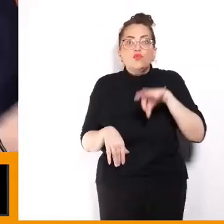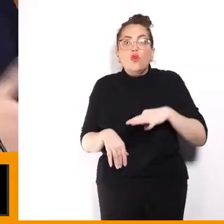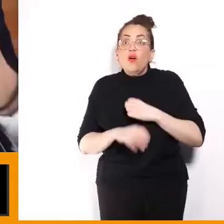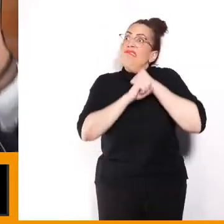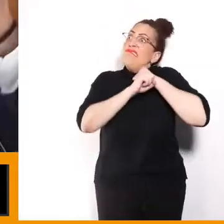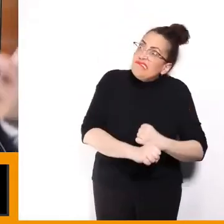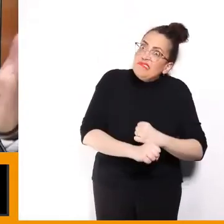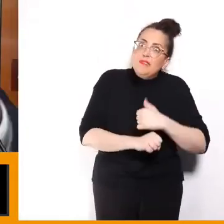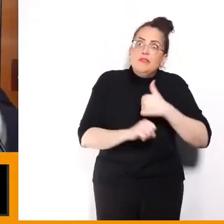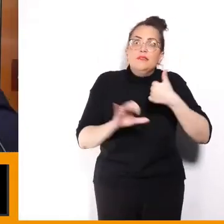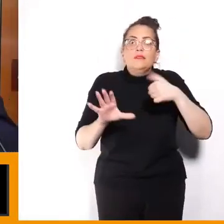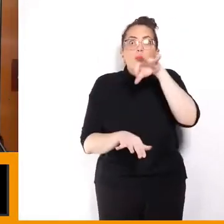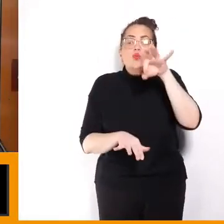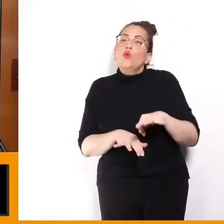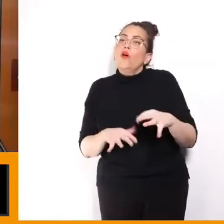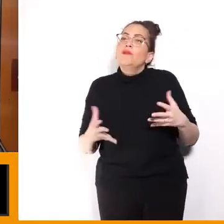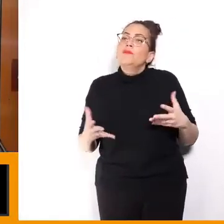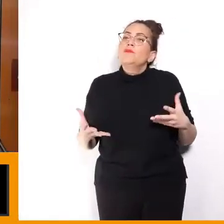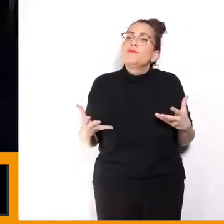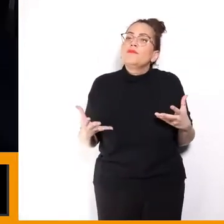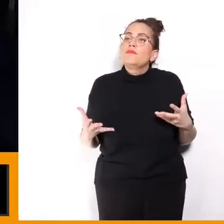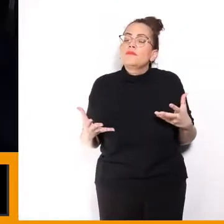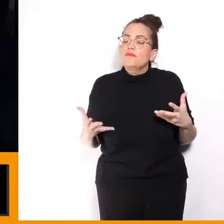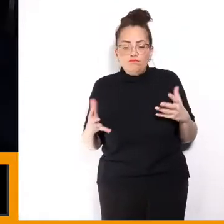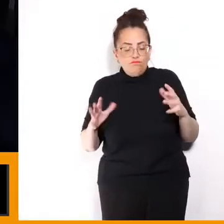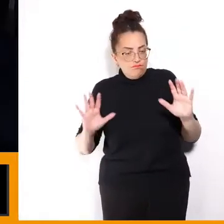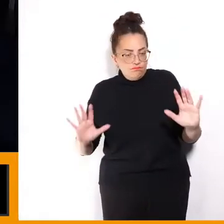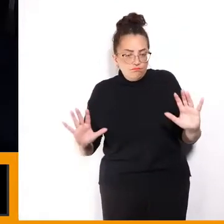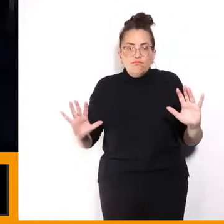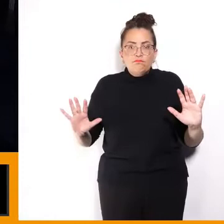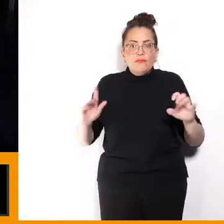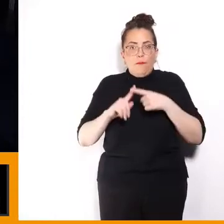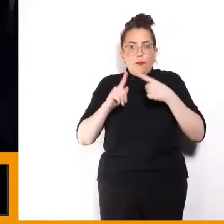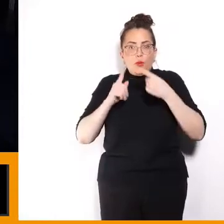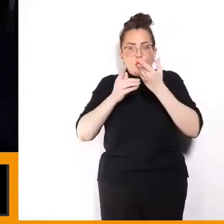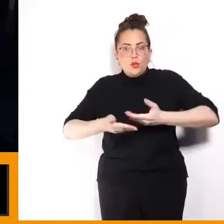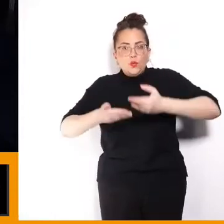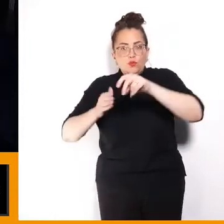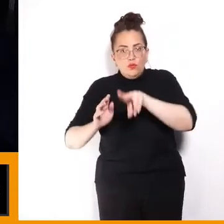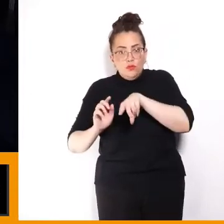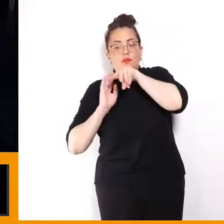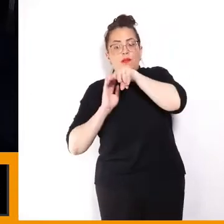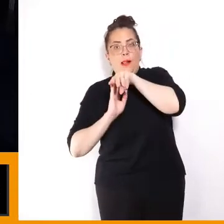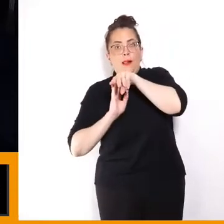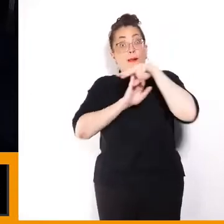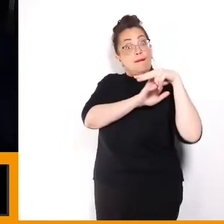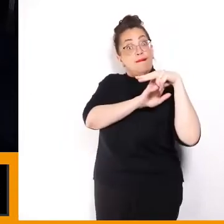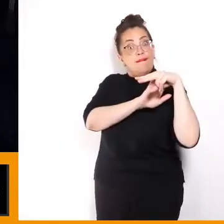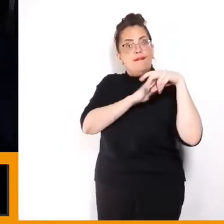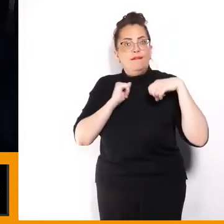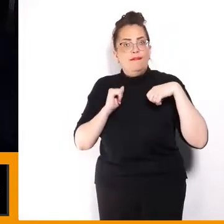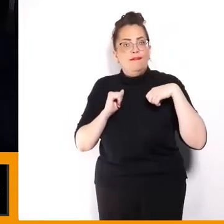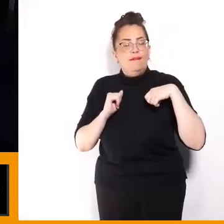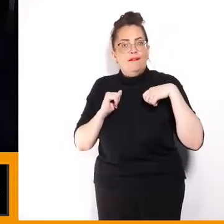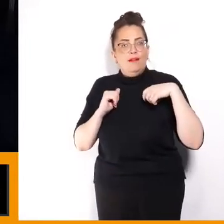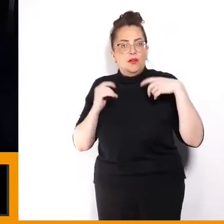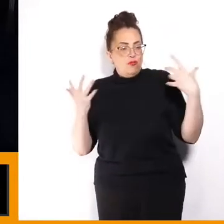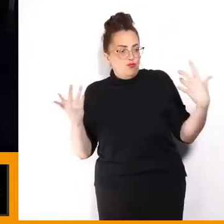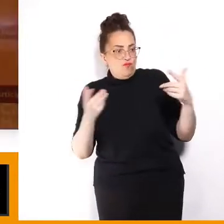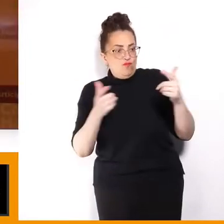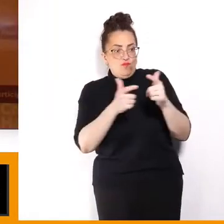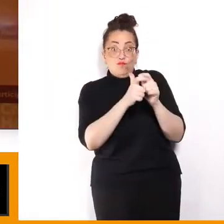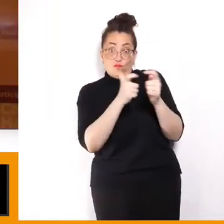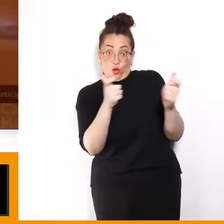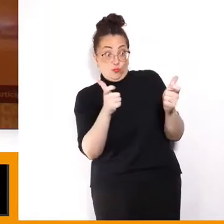handicap ou dans le maintien dans l'emploi. Comment est-ce qu'aujourd'hui on peut changer l'état d'esprit en disant à un moment donné, eh bien voilà, vous participez en tant